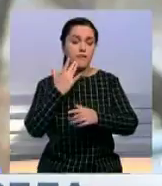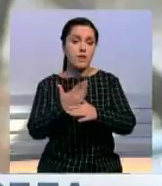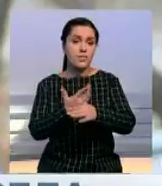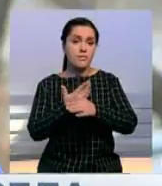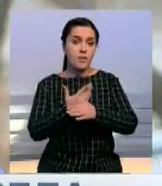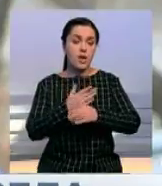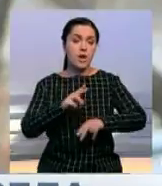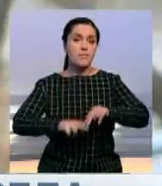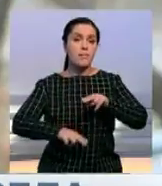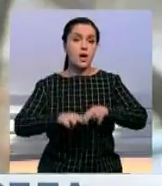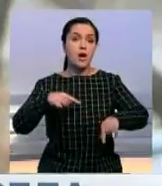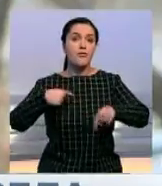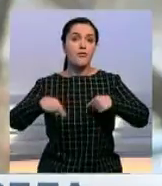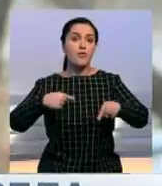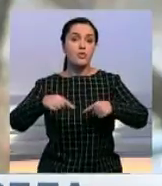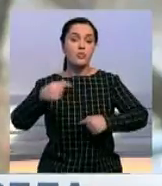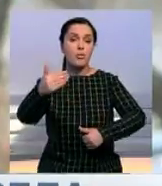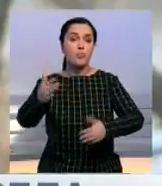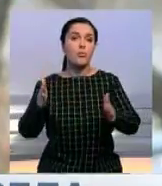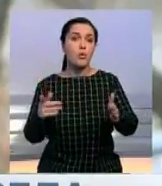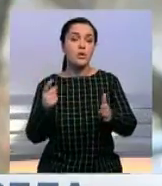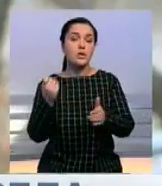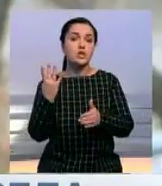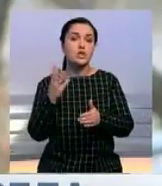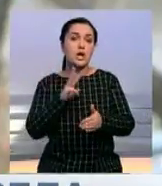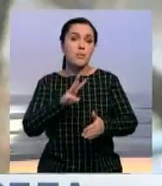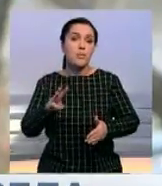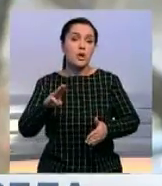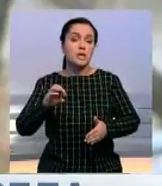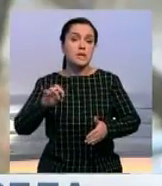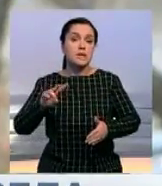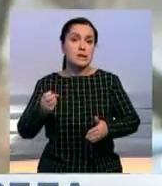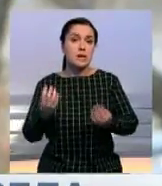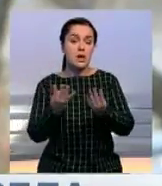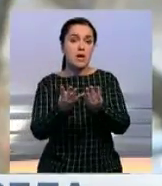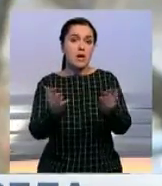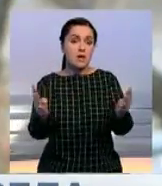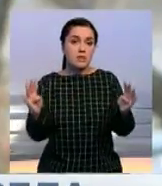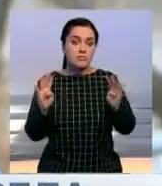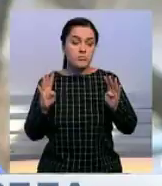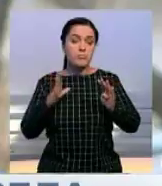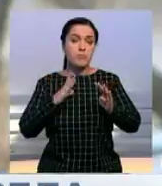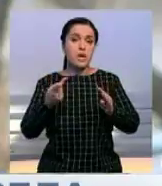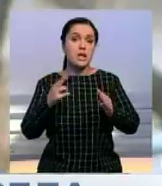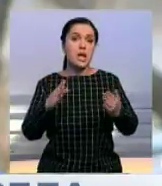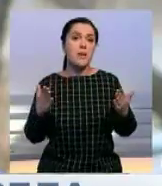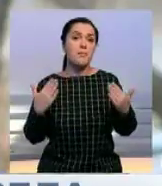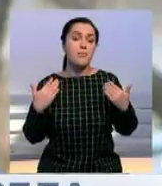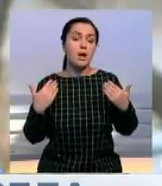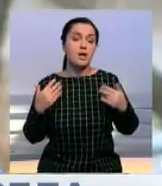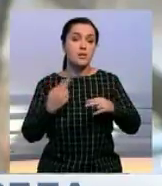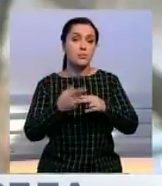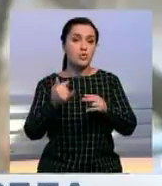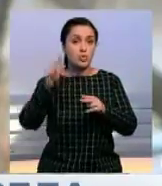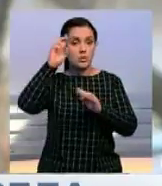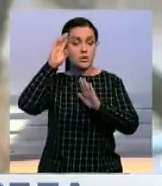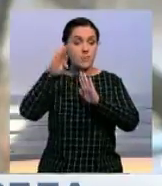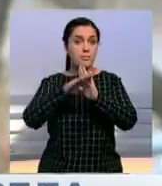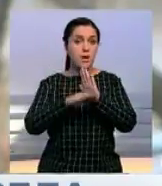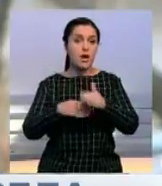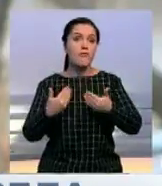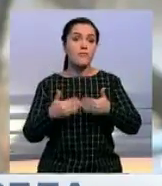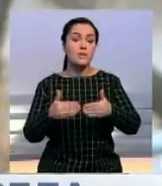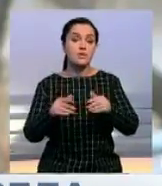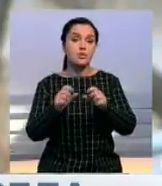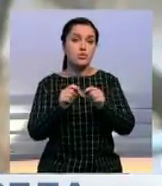футбольное поле для детей на 4 миллиона тенге. Сделали ограду для Парка Победы. В этот раз по программе «Туған жер» выпускники школы